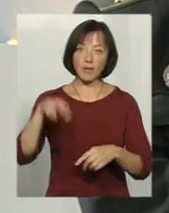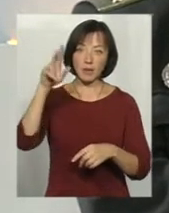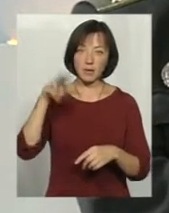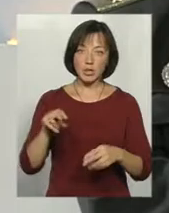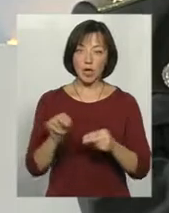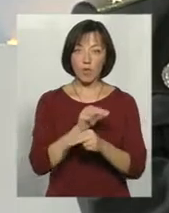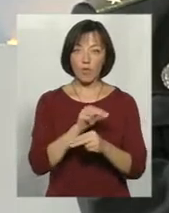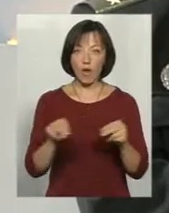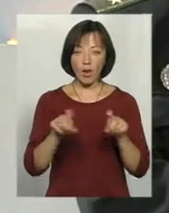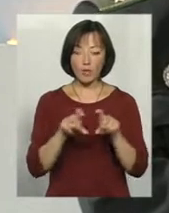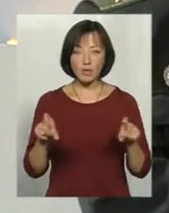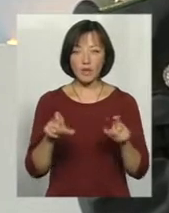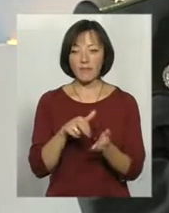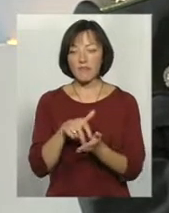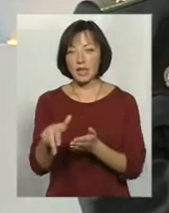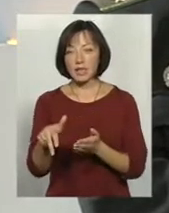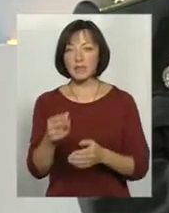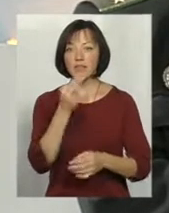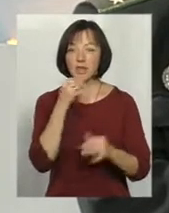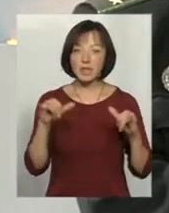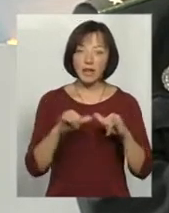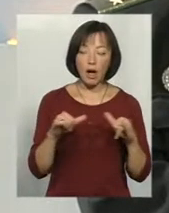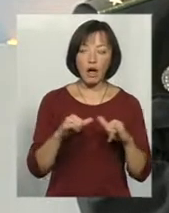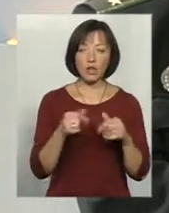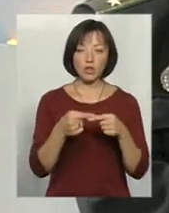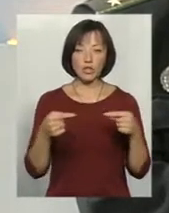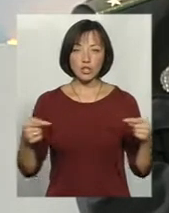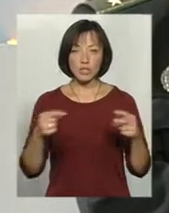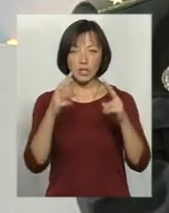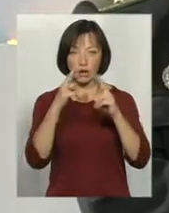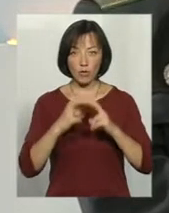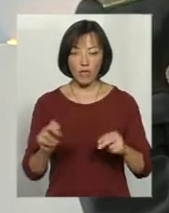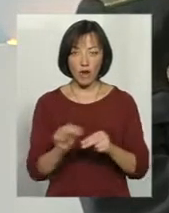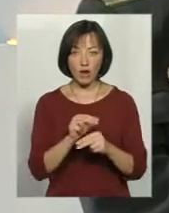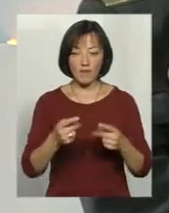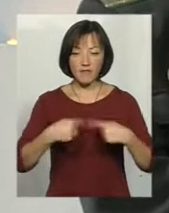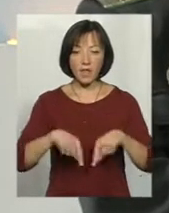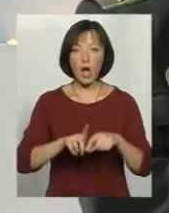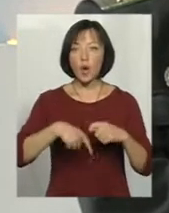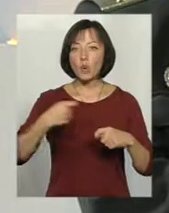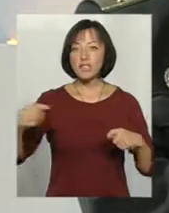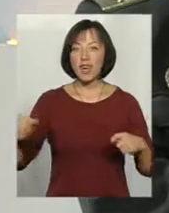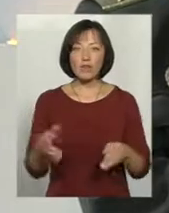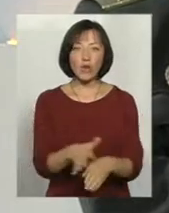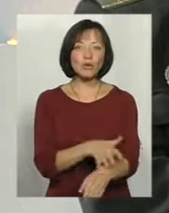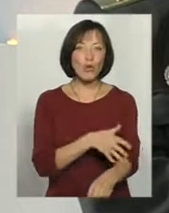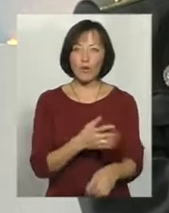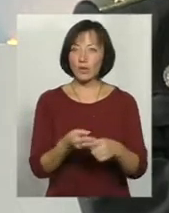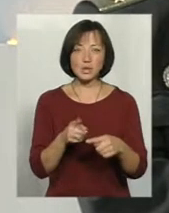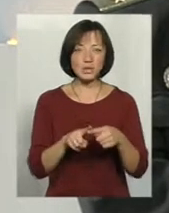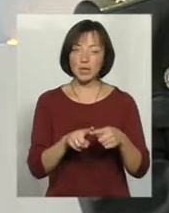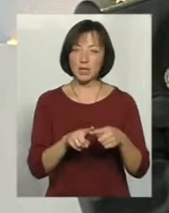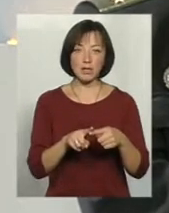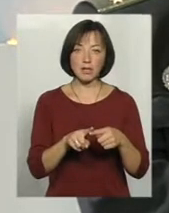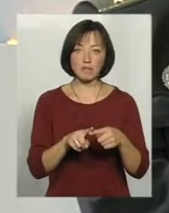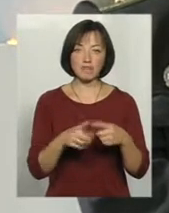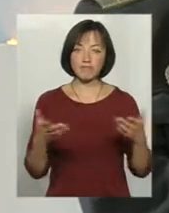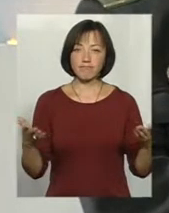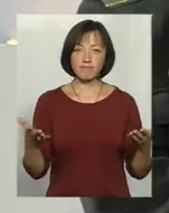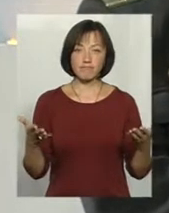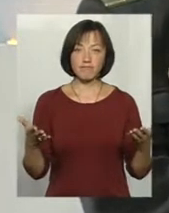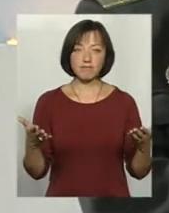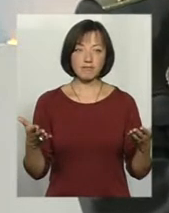вихід в їдальню, вихід в інші лікувально-діагностичні відділення. Тому розтягувати на тривалий час, воно